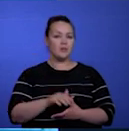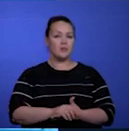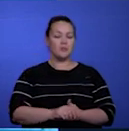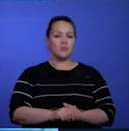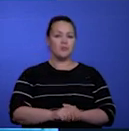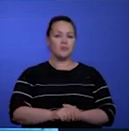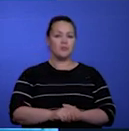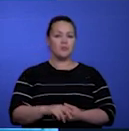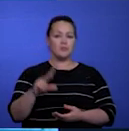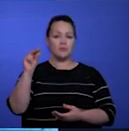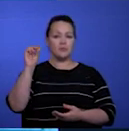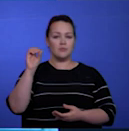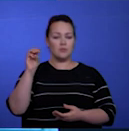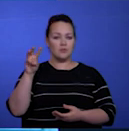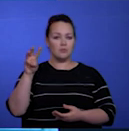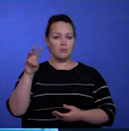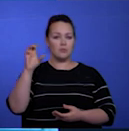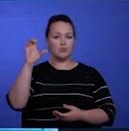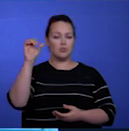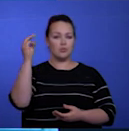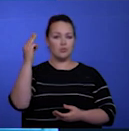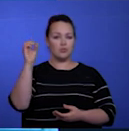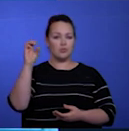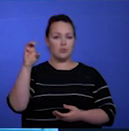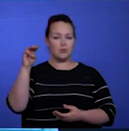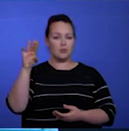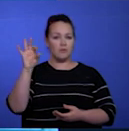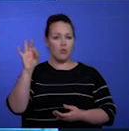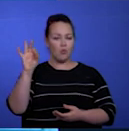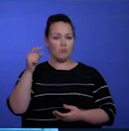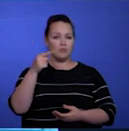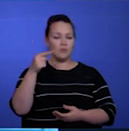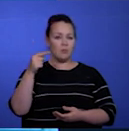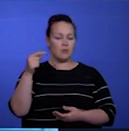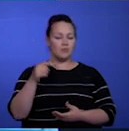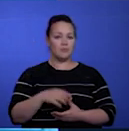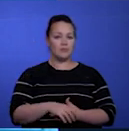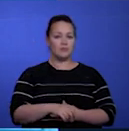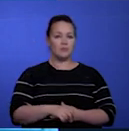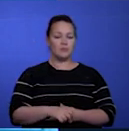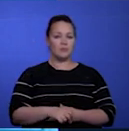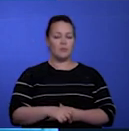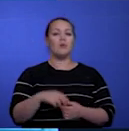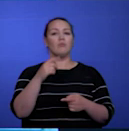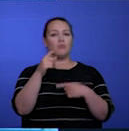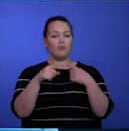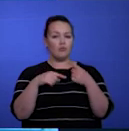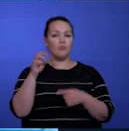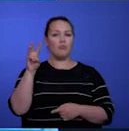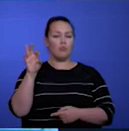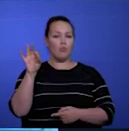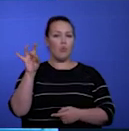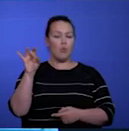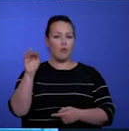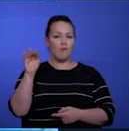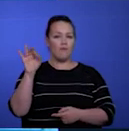чем существо это дополнение а теперь морфологический разбор значит мы должны